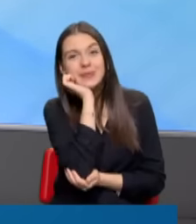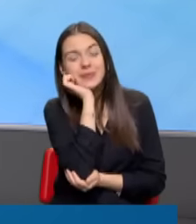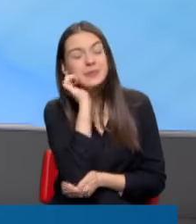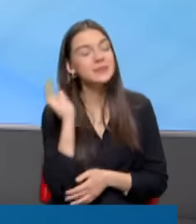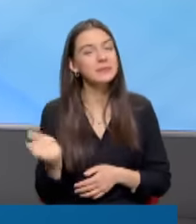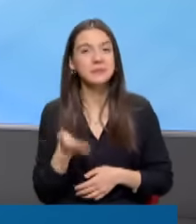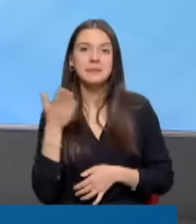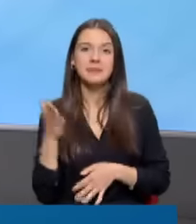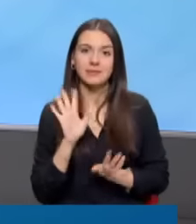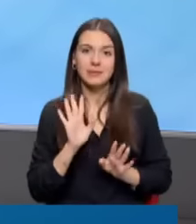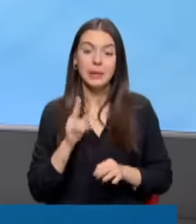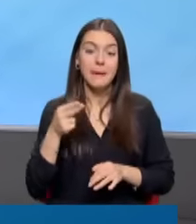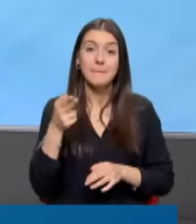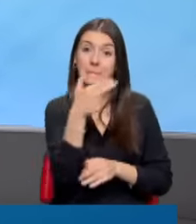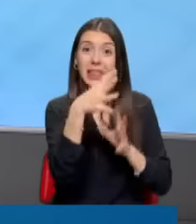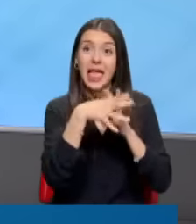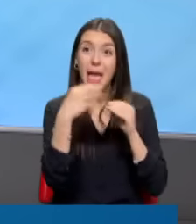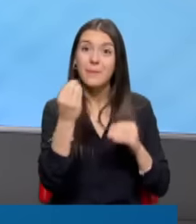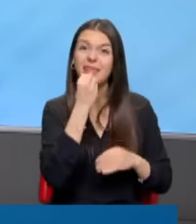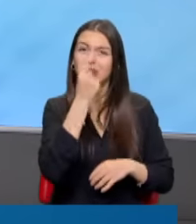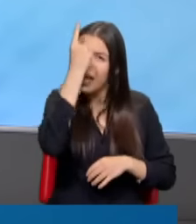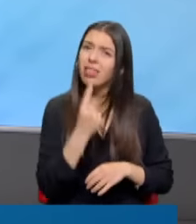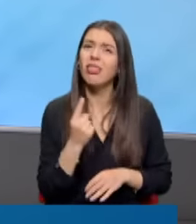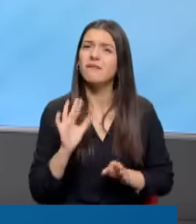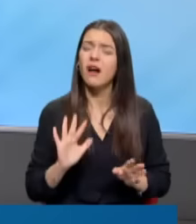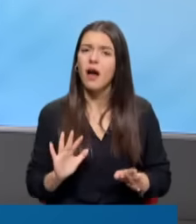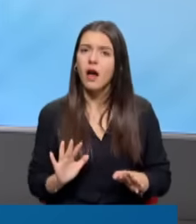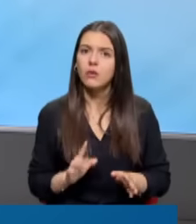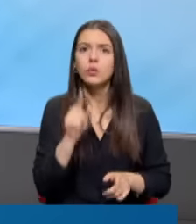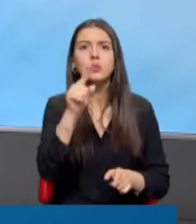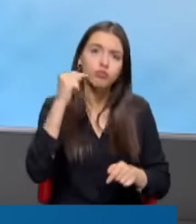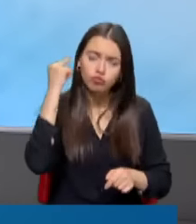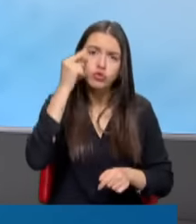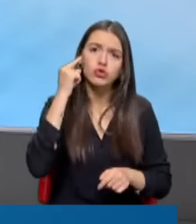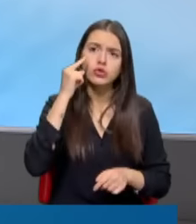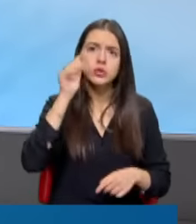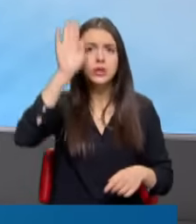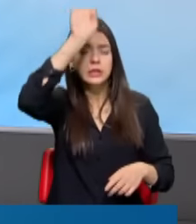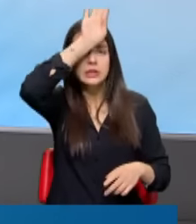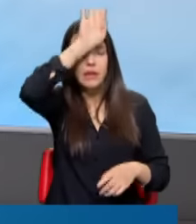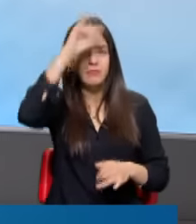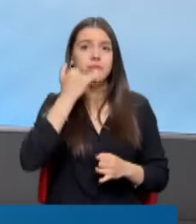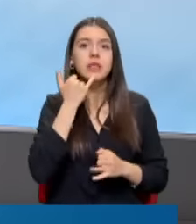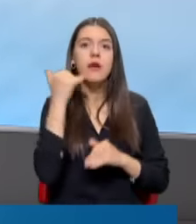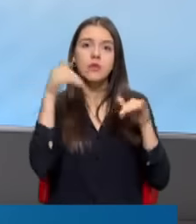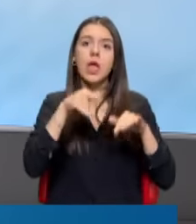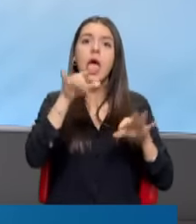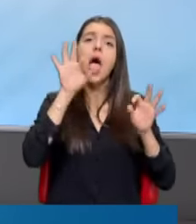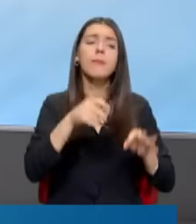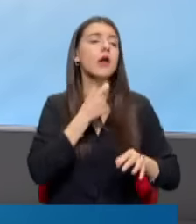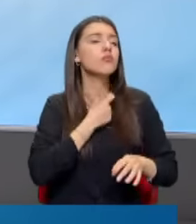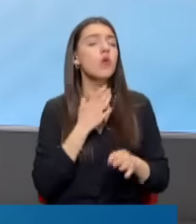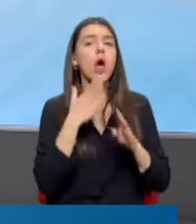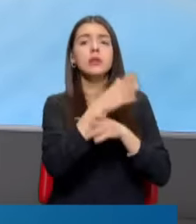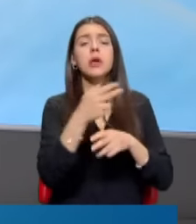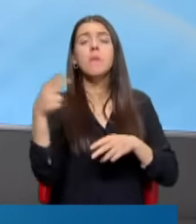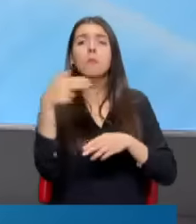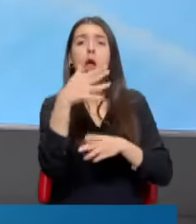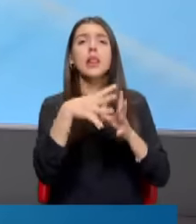izleyenler. Ve balık ekmek yiyecek ilk defa. Düşünün ki İstanbul'a misafirleriniz gelir, alır onları boğaza götürür, balık